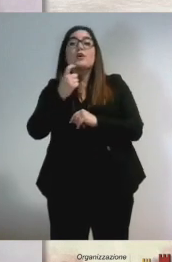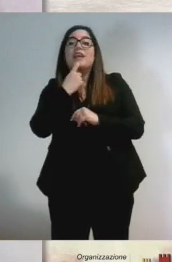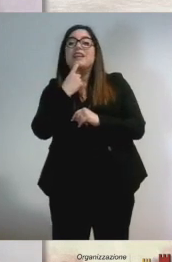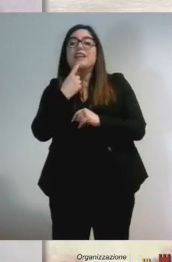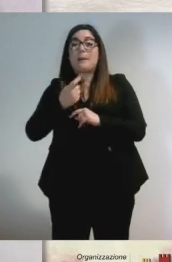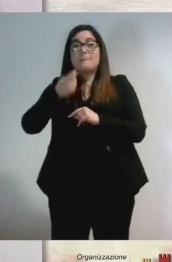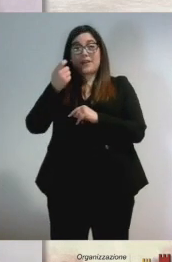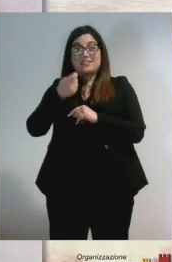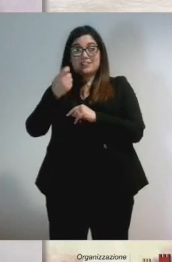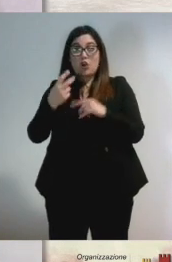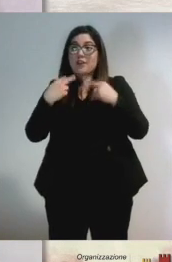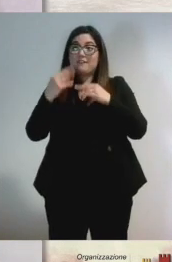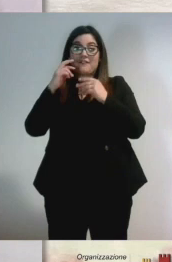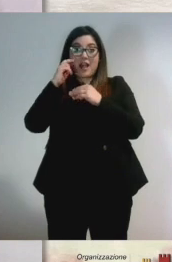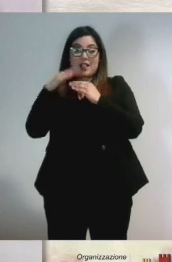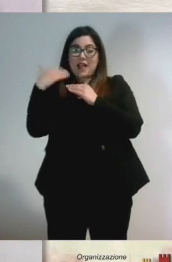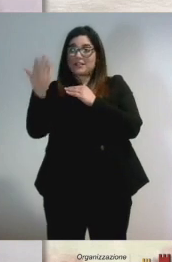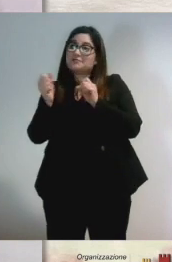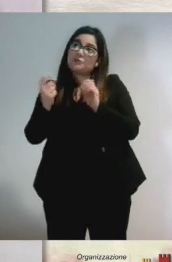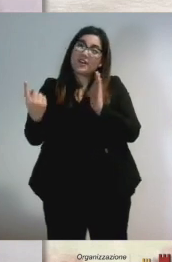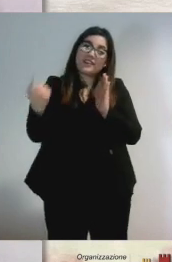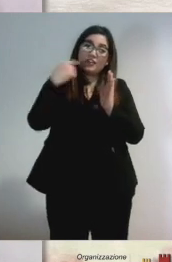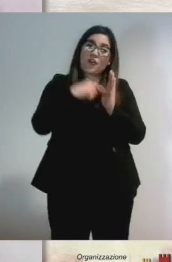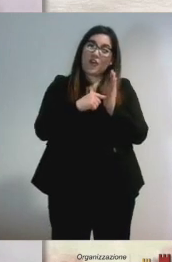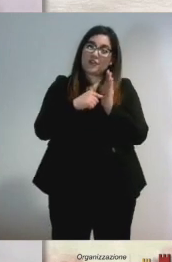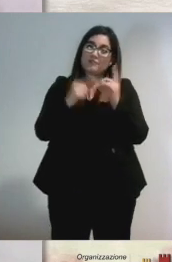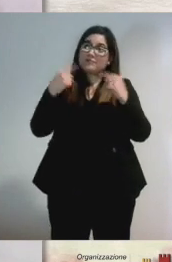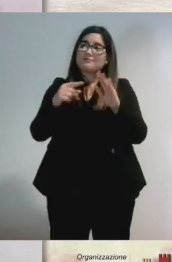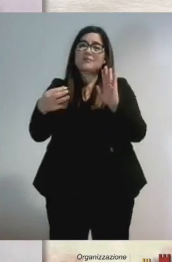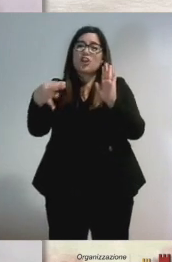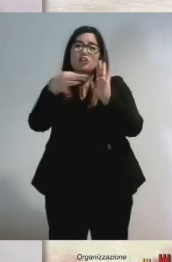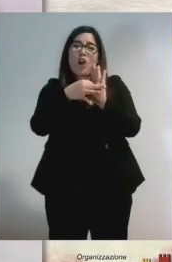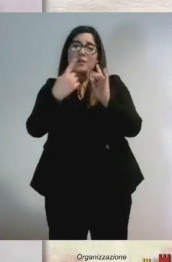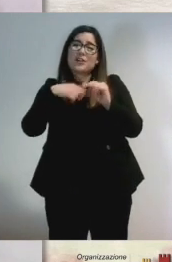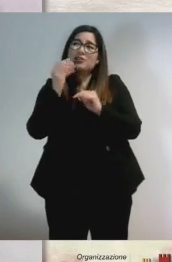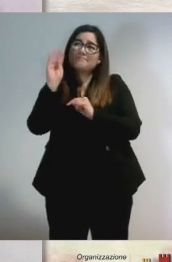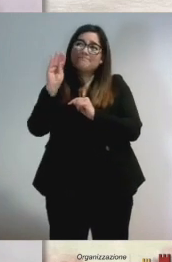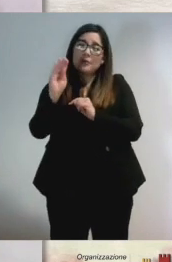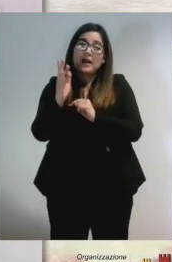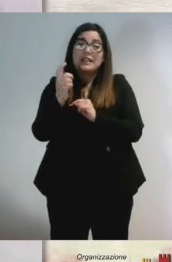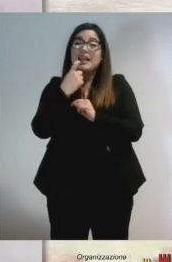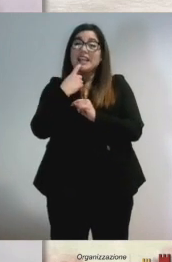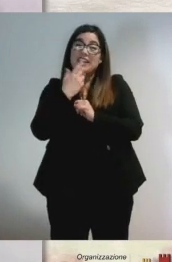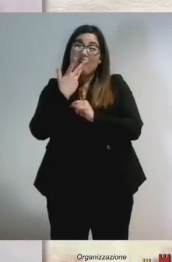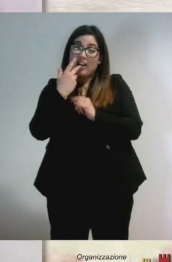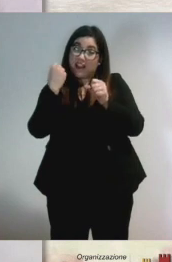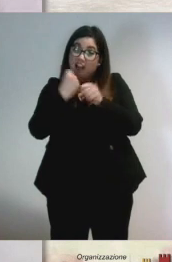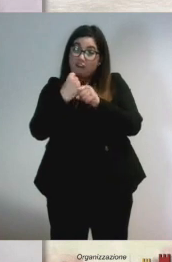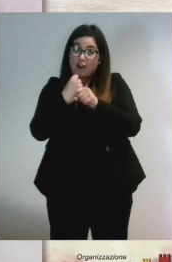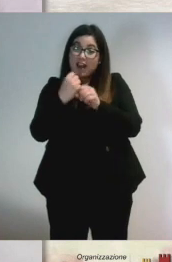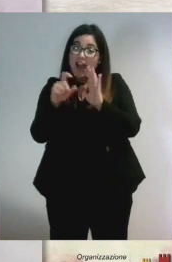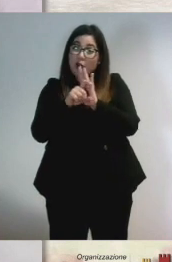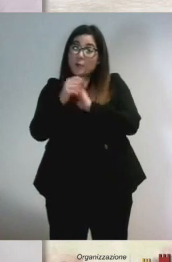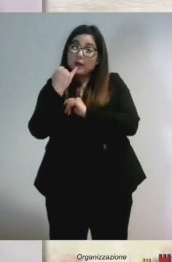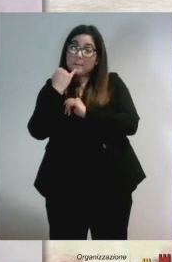Popolare i comuni sotto 20.000 abitanti noi chiediamo di utilizzare quella norma anche per chi vuole lavorare in un comune in un piccolo borgo per